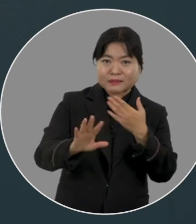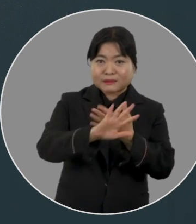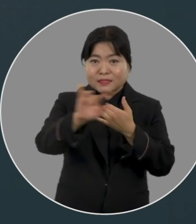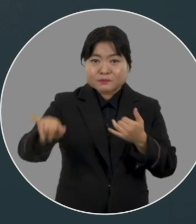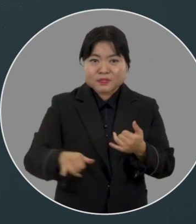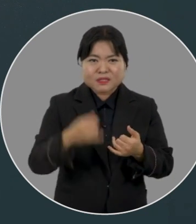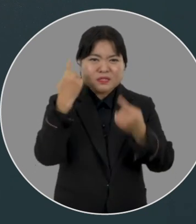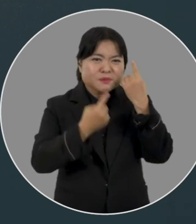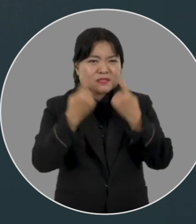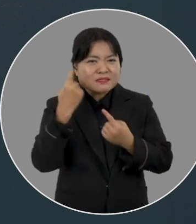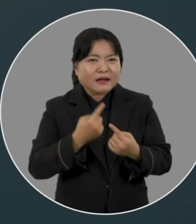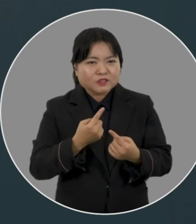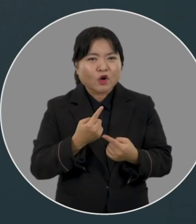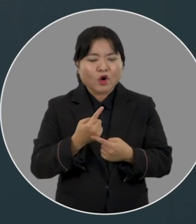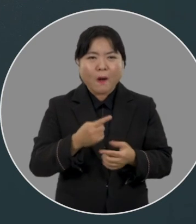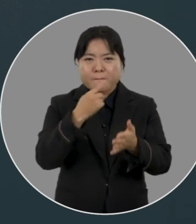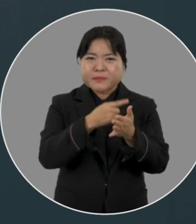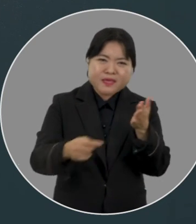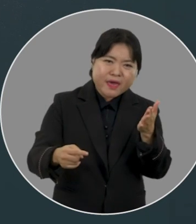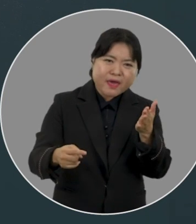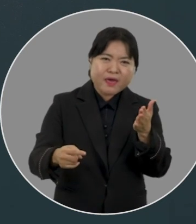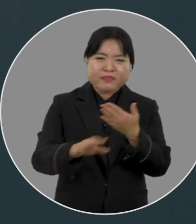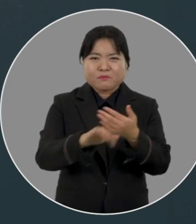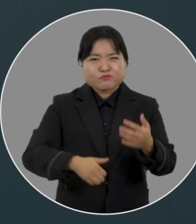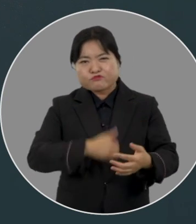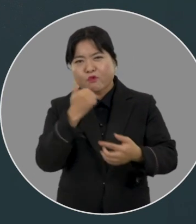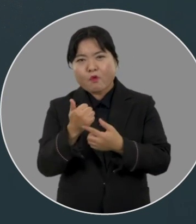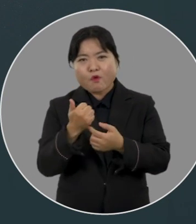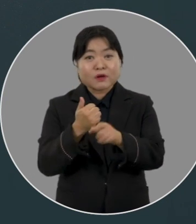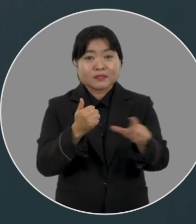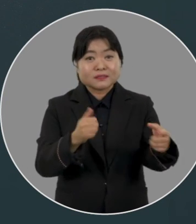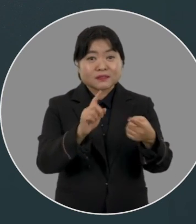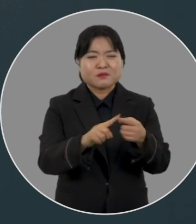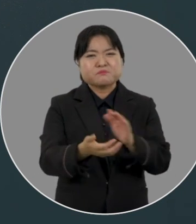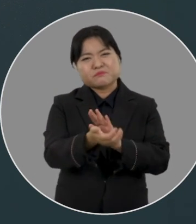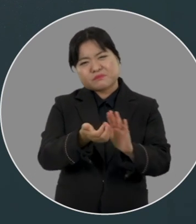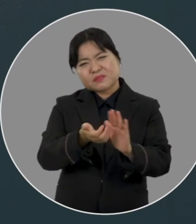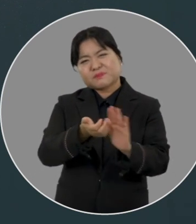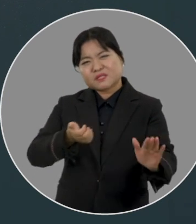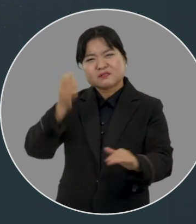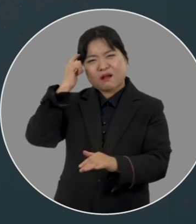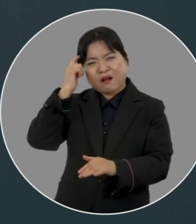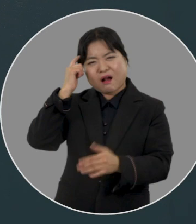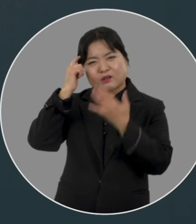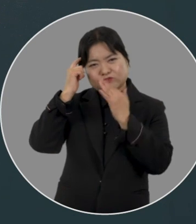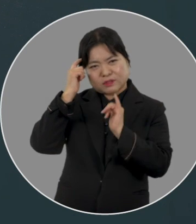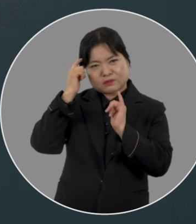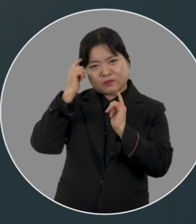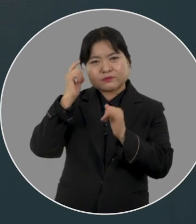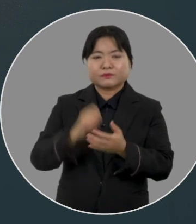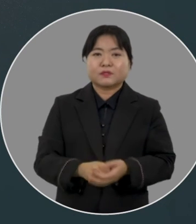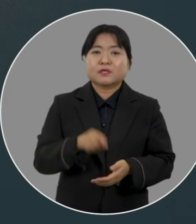될 상처, 피해, 분노 이런 것들을 미리 생각해 볼 수 있다는 거죠.